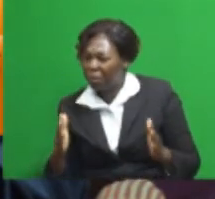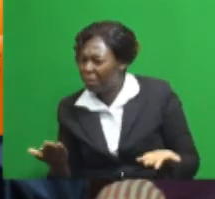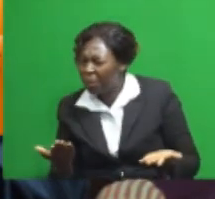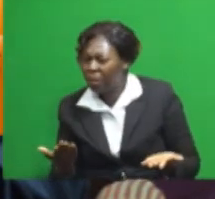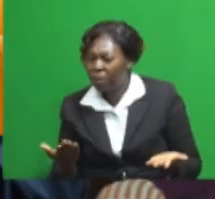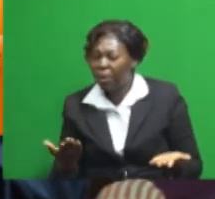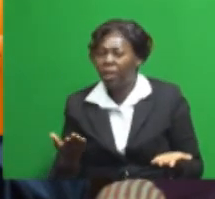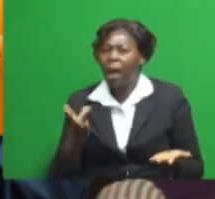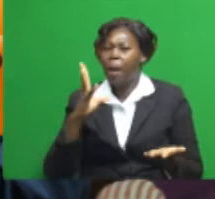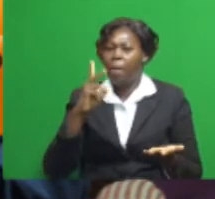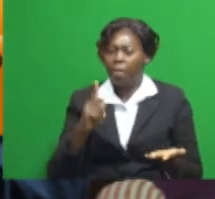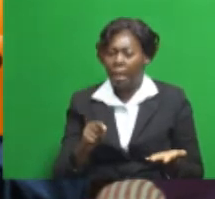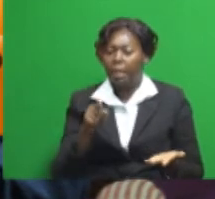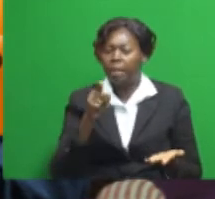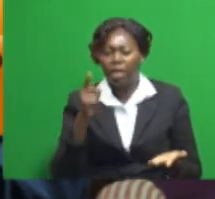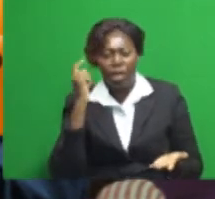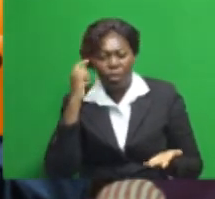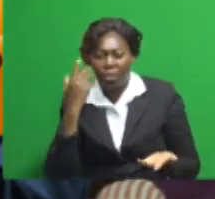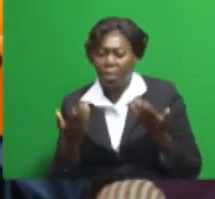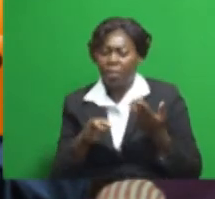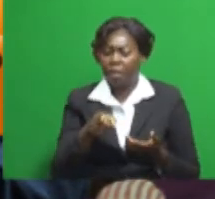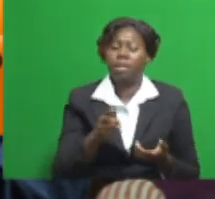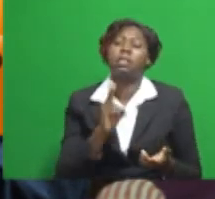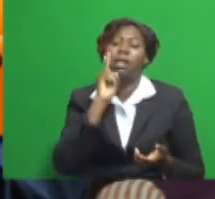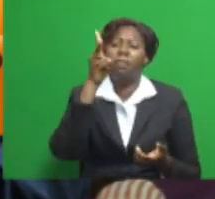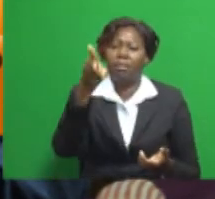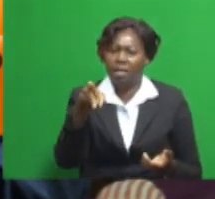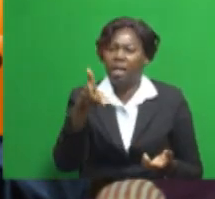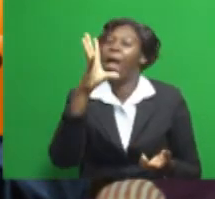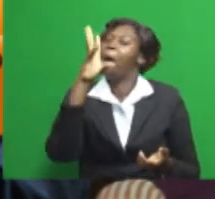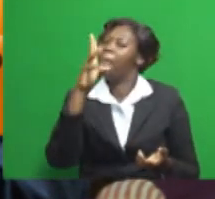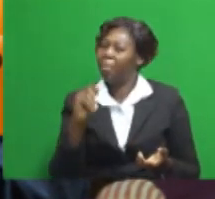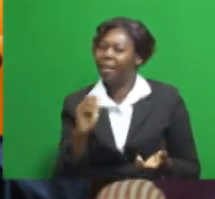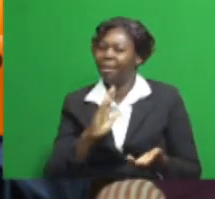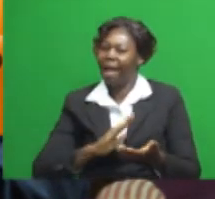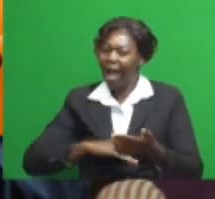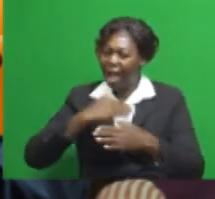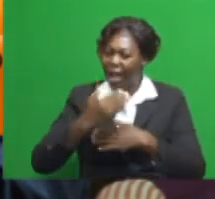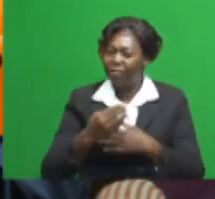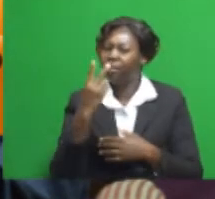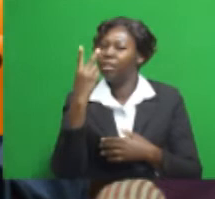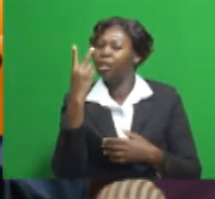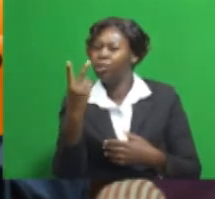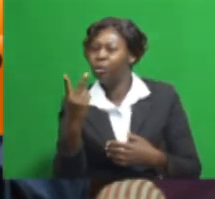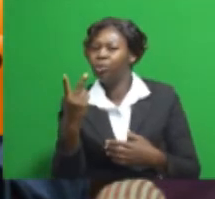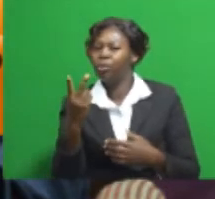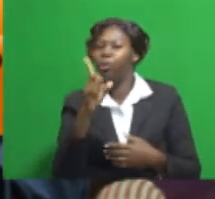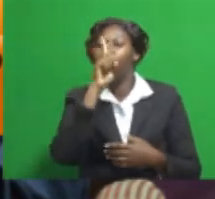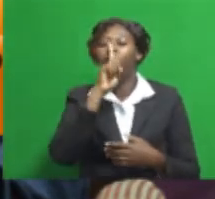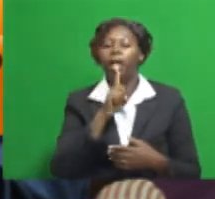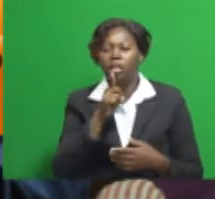asi wakati ndinoona chiratidzo. Zvino vakati vapfuura murindi wokutanga nowechipiri vakasvika pasuo